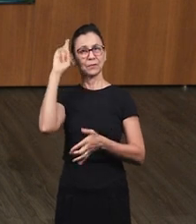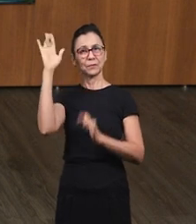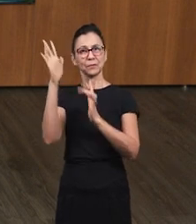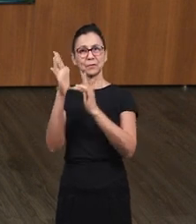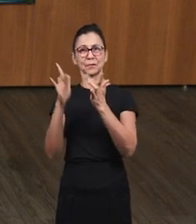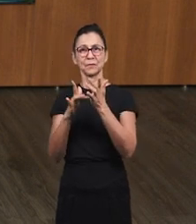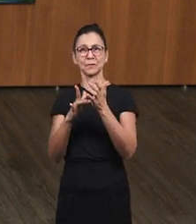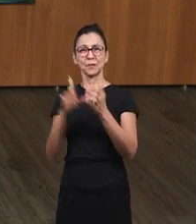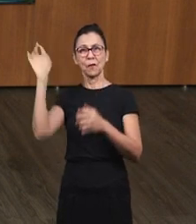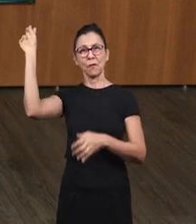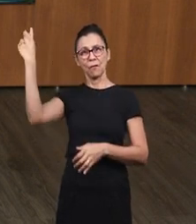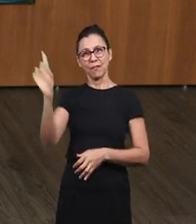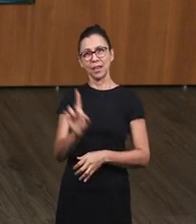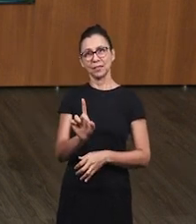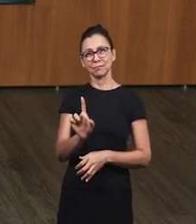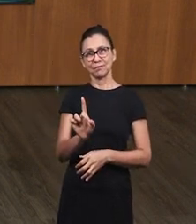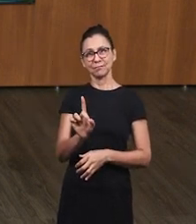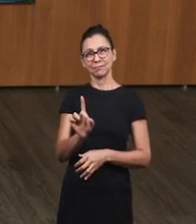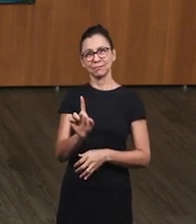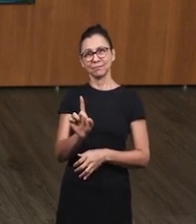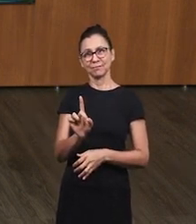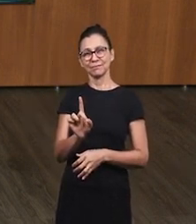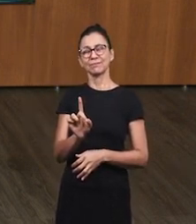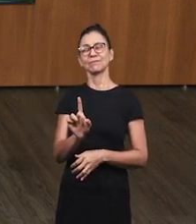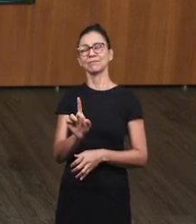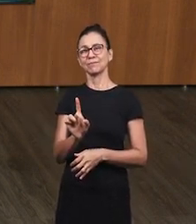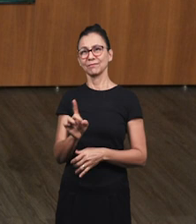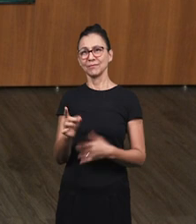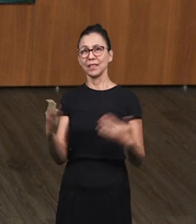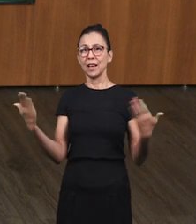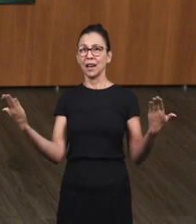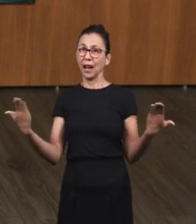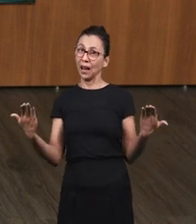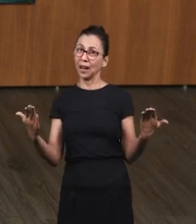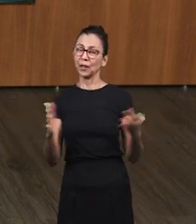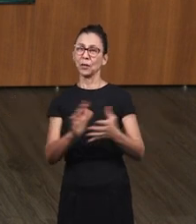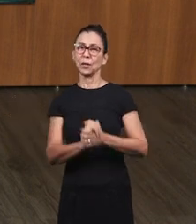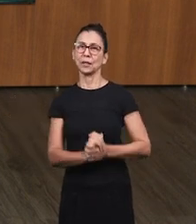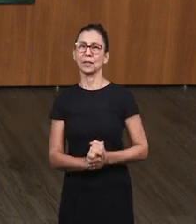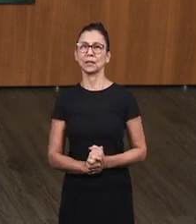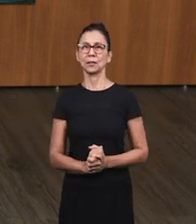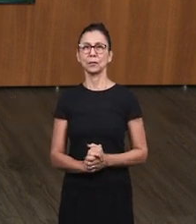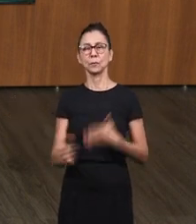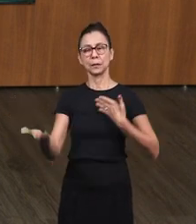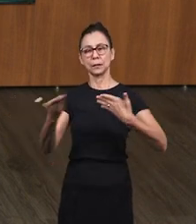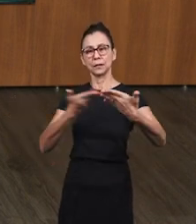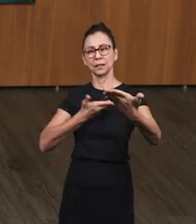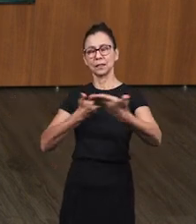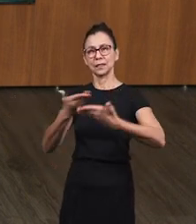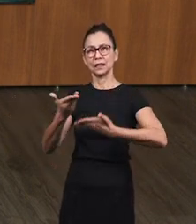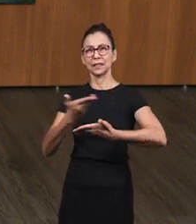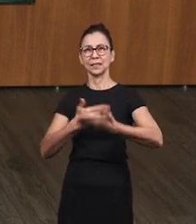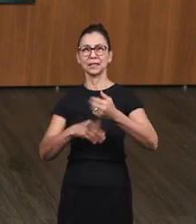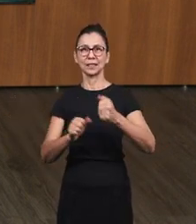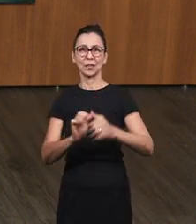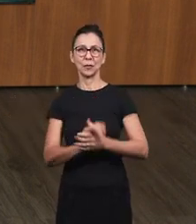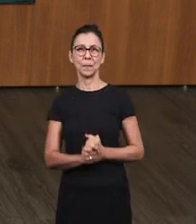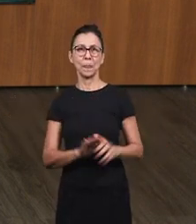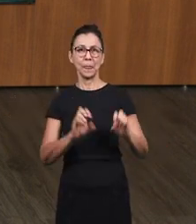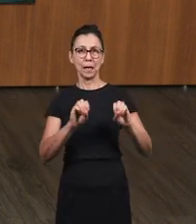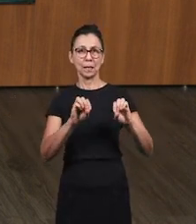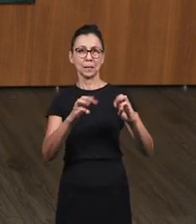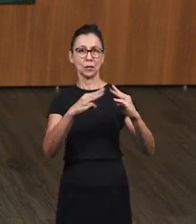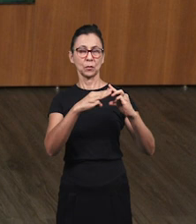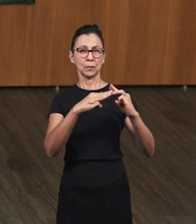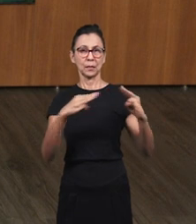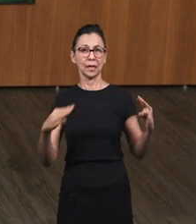Maranatha, le Seigneur Jésus vient. Il y a une interaction entre le tableau Les Sons du Manaïm et